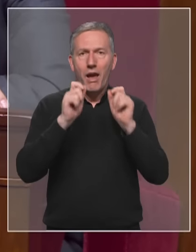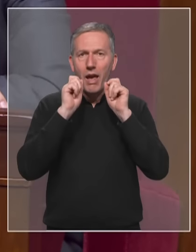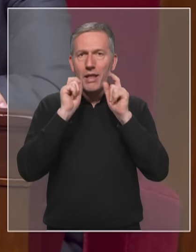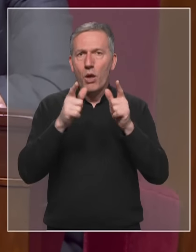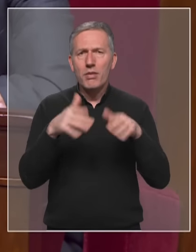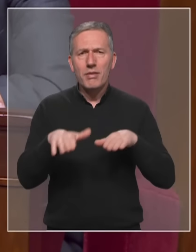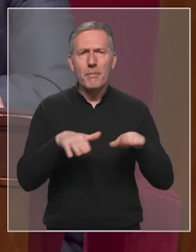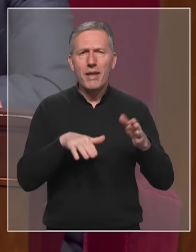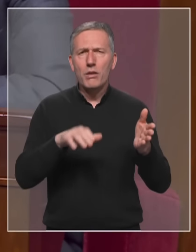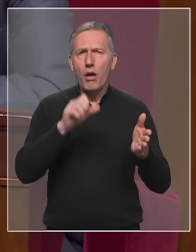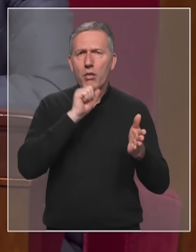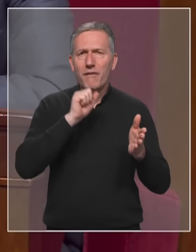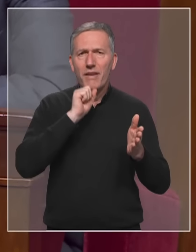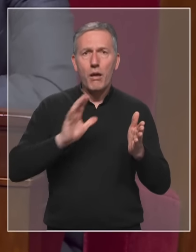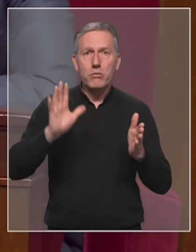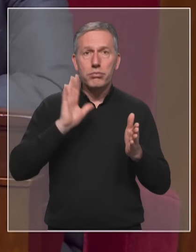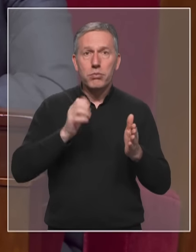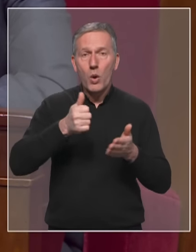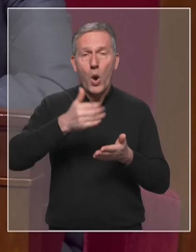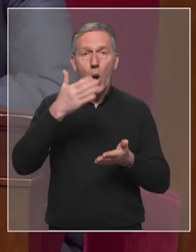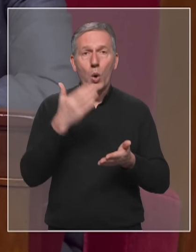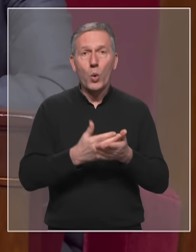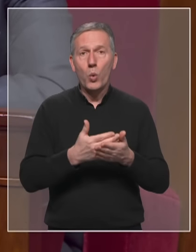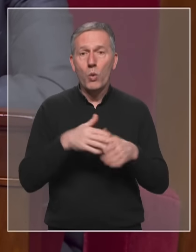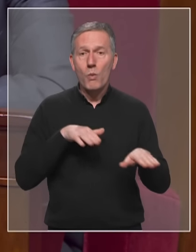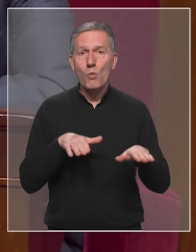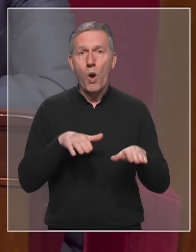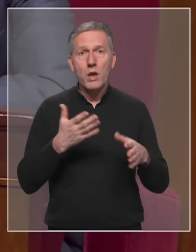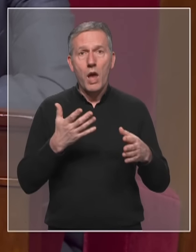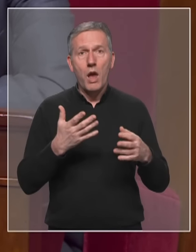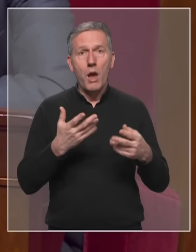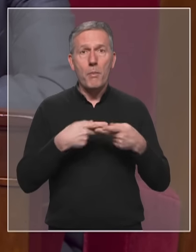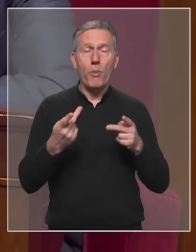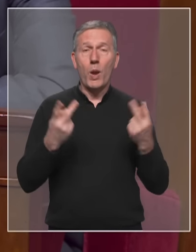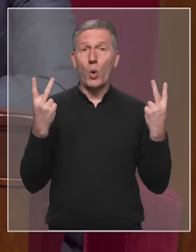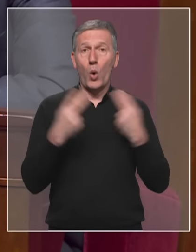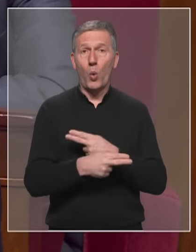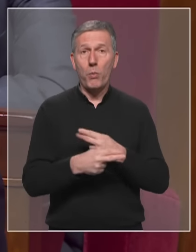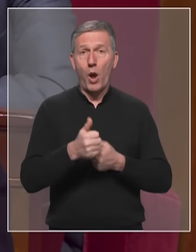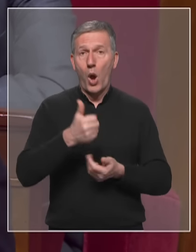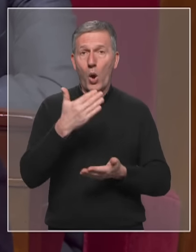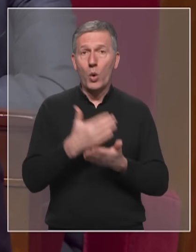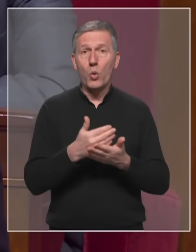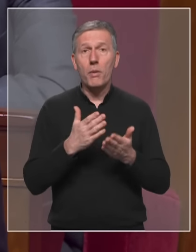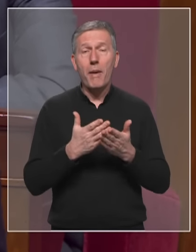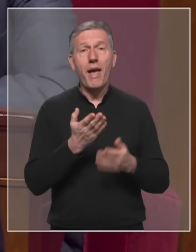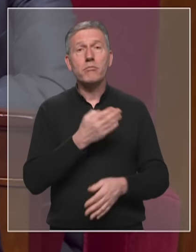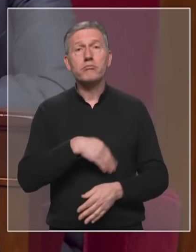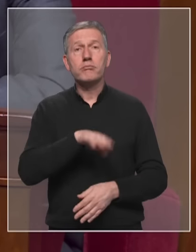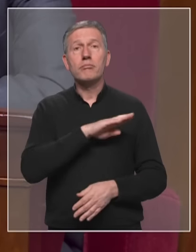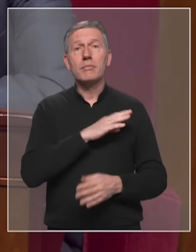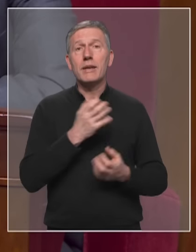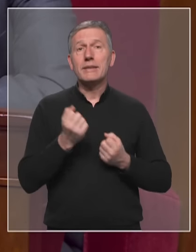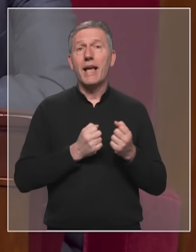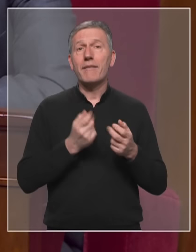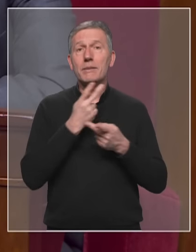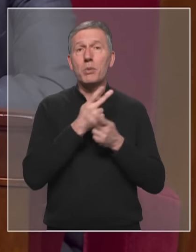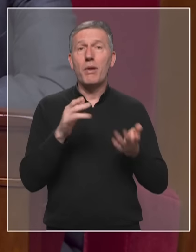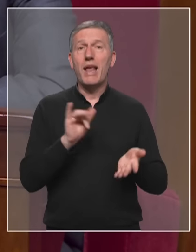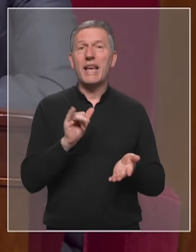est archaïque puisqu'elle coupe brutalement les moyens de l'action publique sans jamais, évidemment, nommer ceux des services publics auxquels ils vont